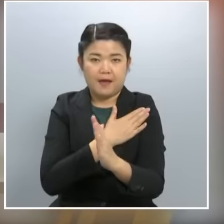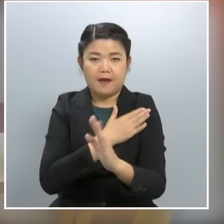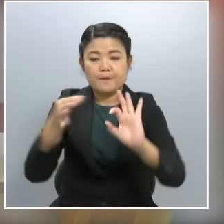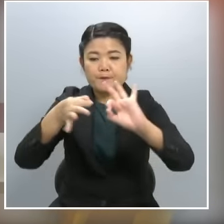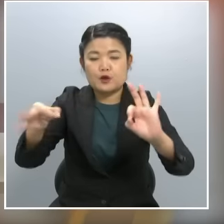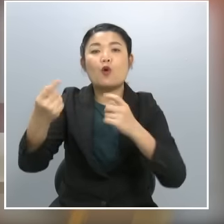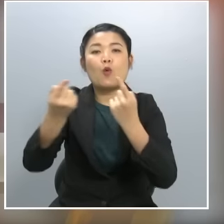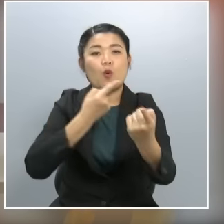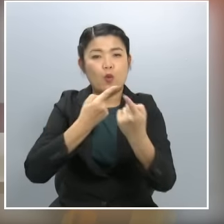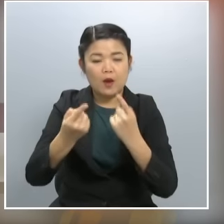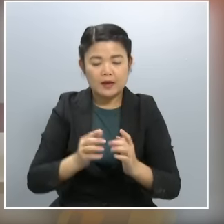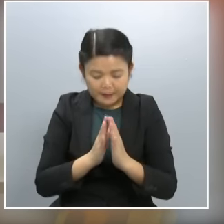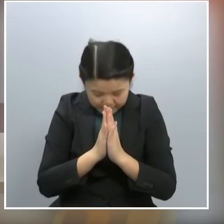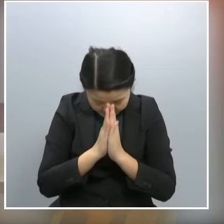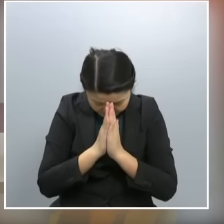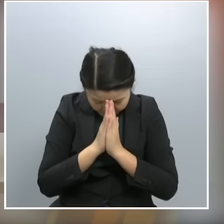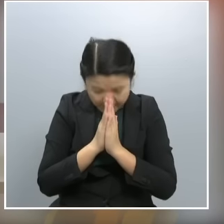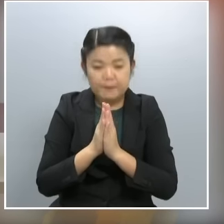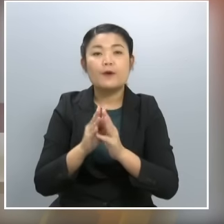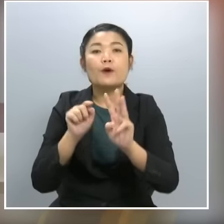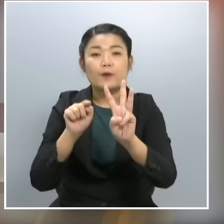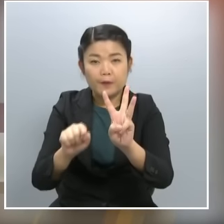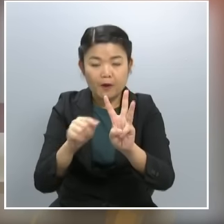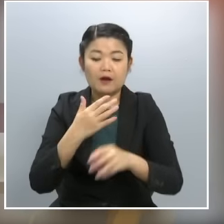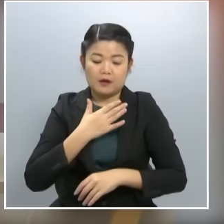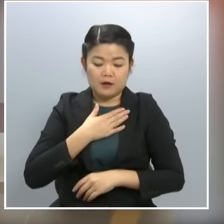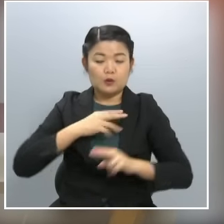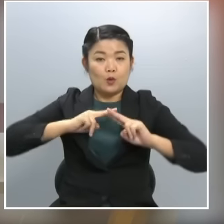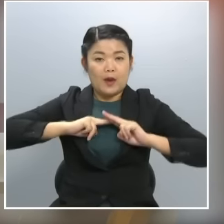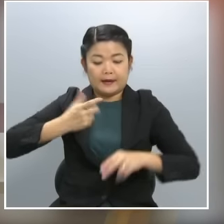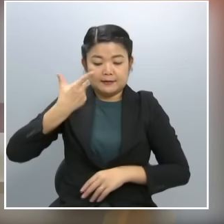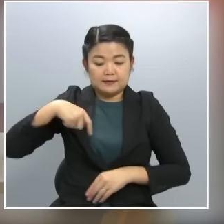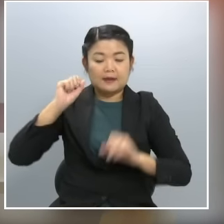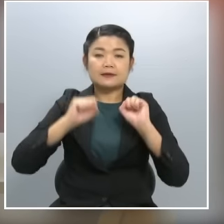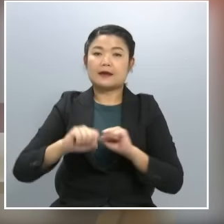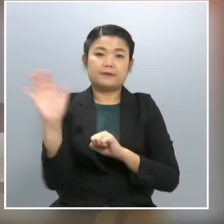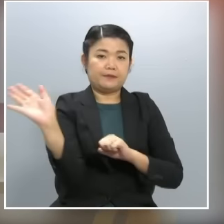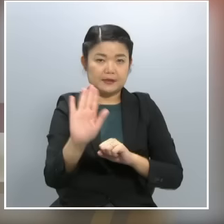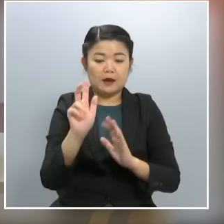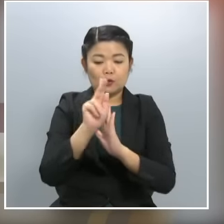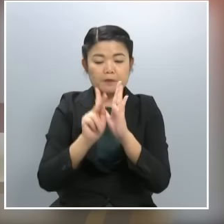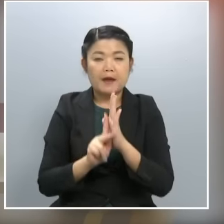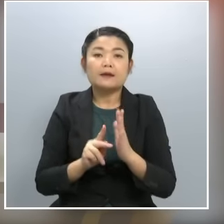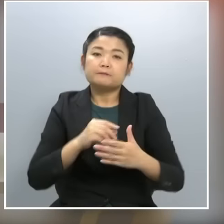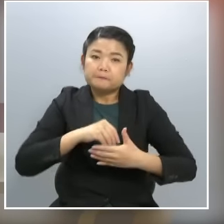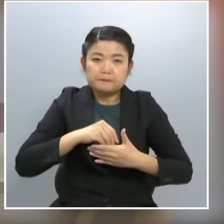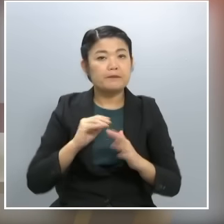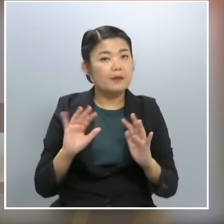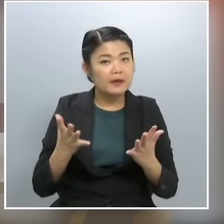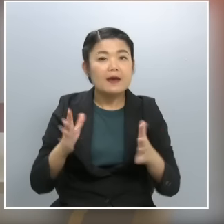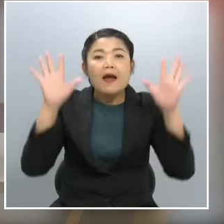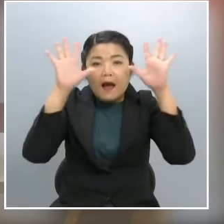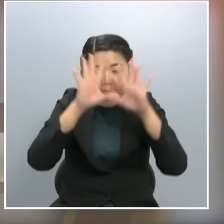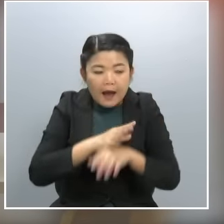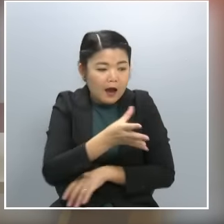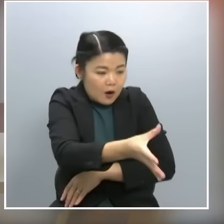กราบเรื่องพระอาจารย์วอแบบนี้ยืนยันว่าตัวเองไม่ได้เป็นสาเตี้ยเพราะไม่ได้มีกฎหมายในมือเป็นแค่กระบอกเสียง